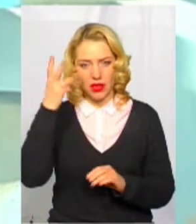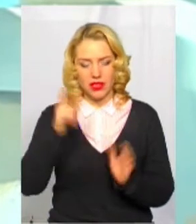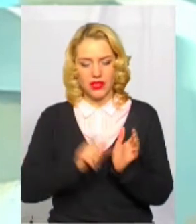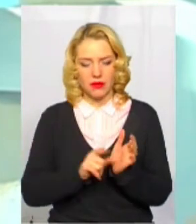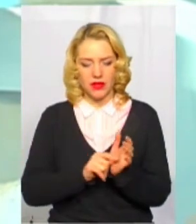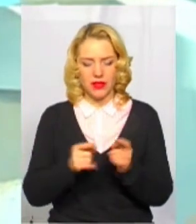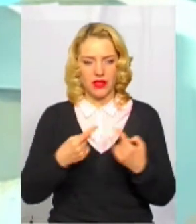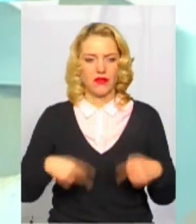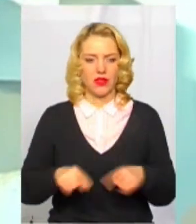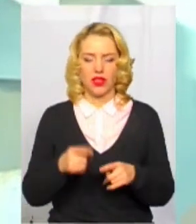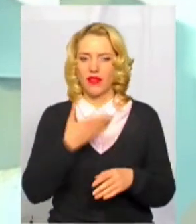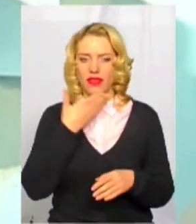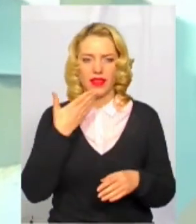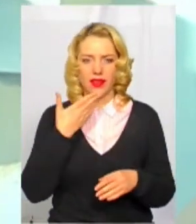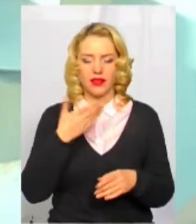є виключенням з цього.